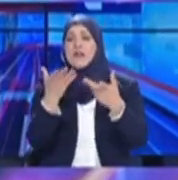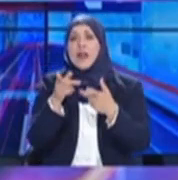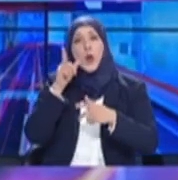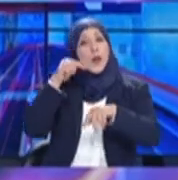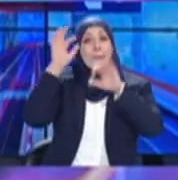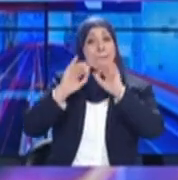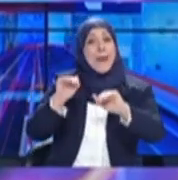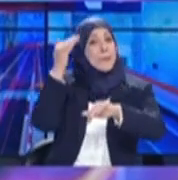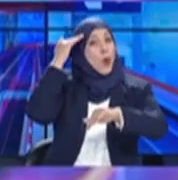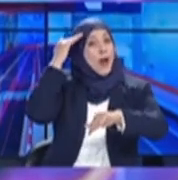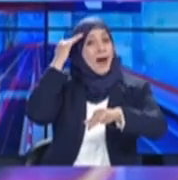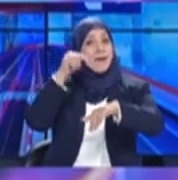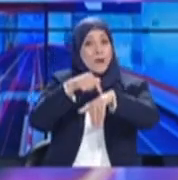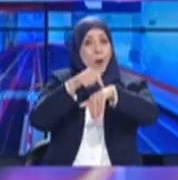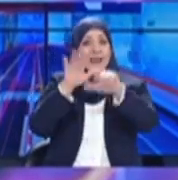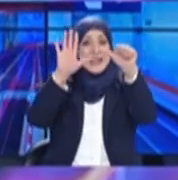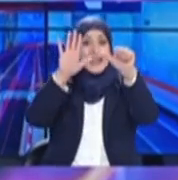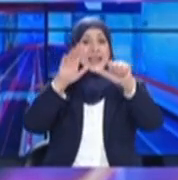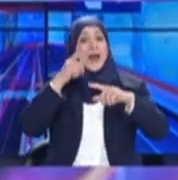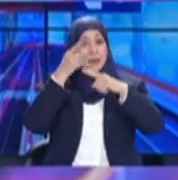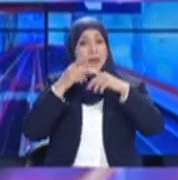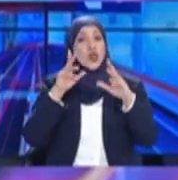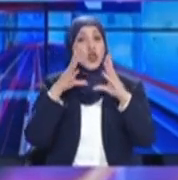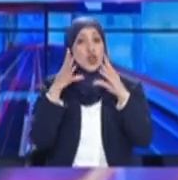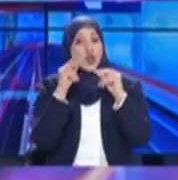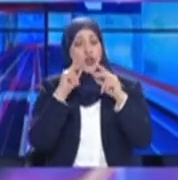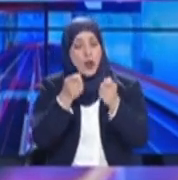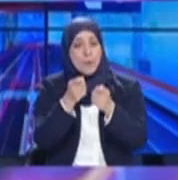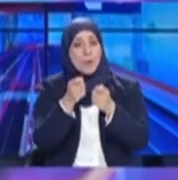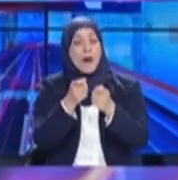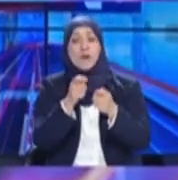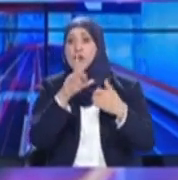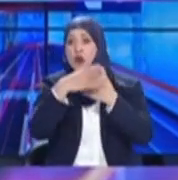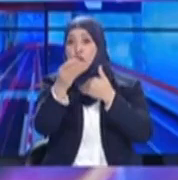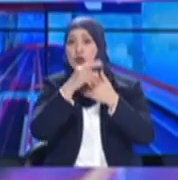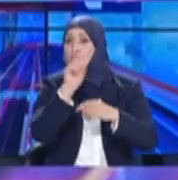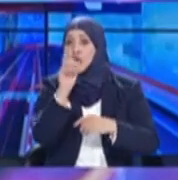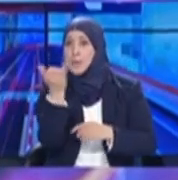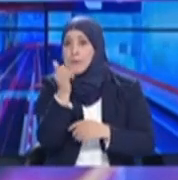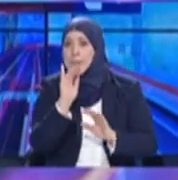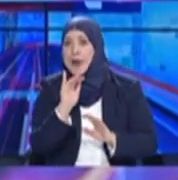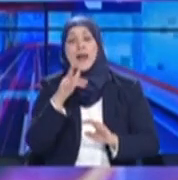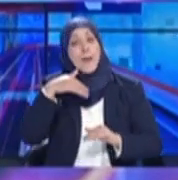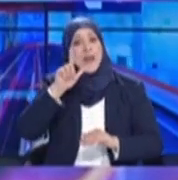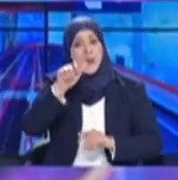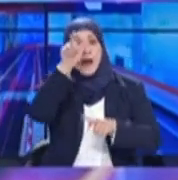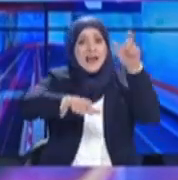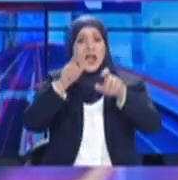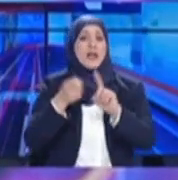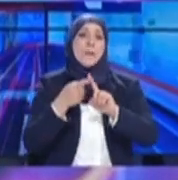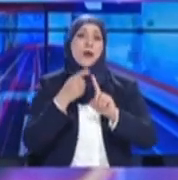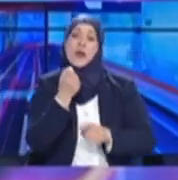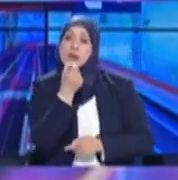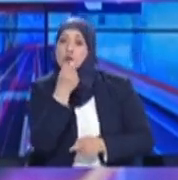الجولان حتى نعرف وهناك مواطنين قاعدين يخرجوا ياخذوا في احتياجاتهم من الصيدليات ما بين